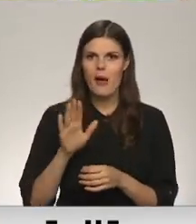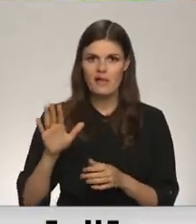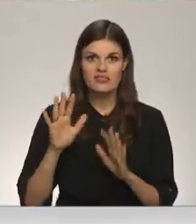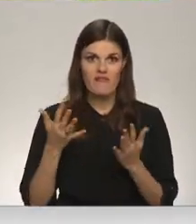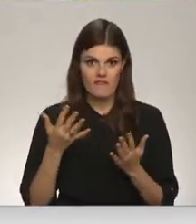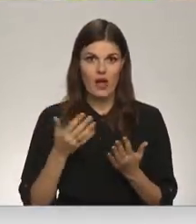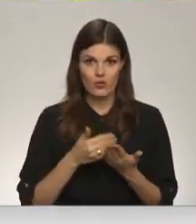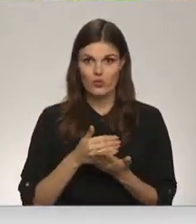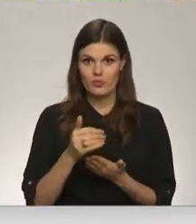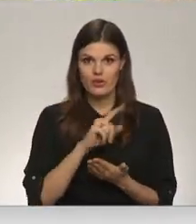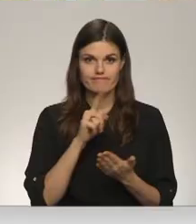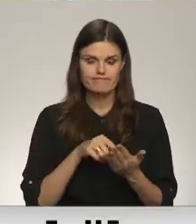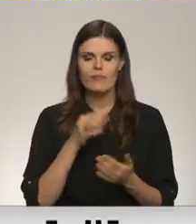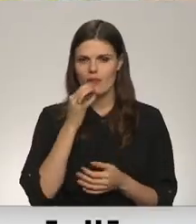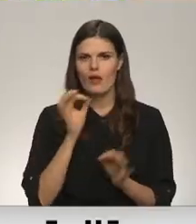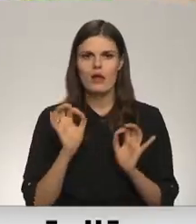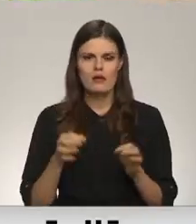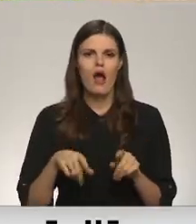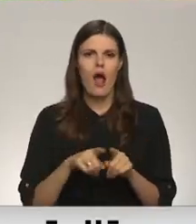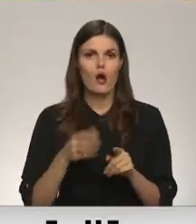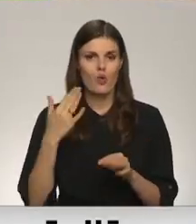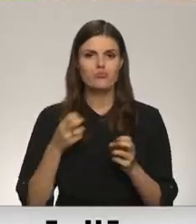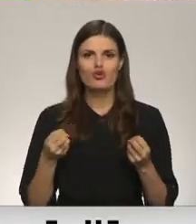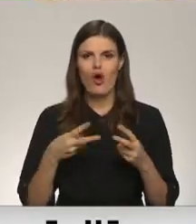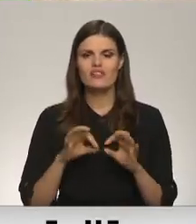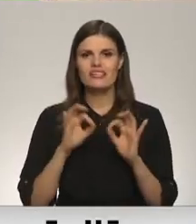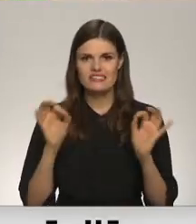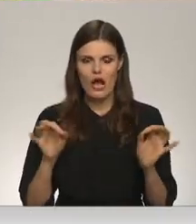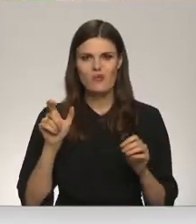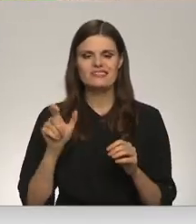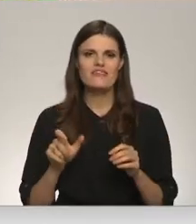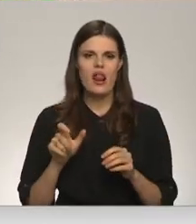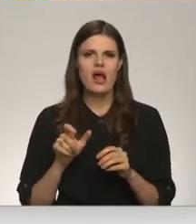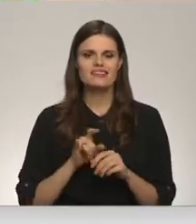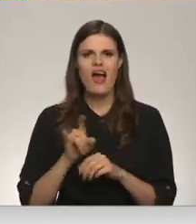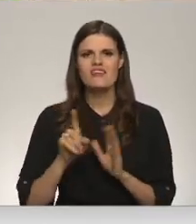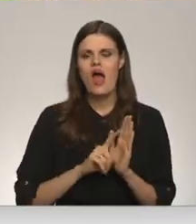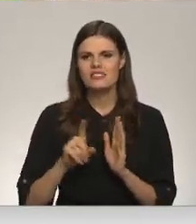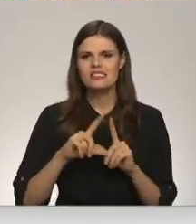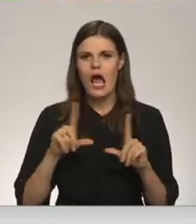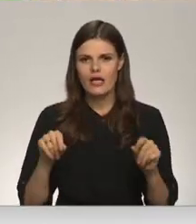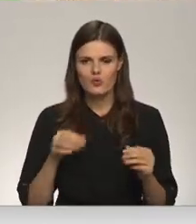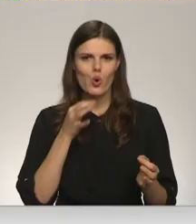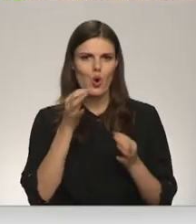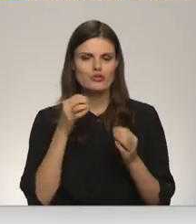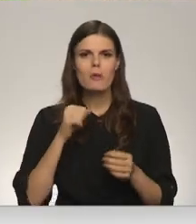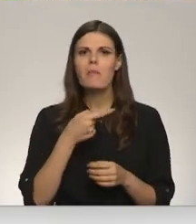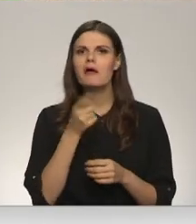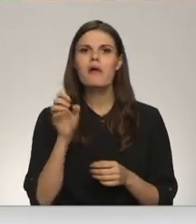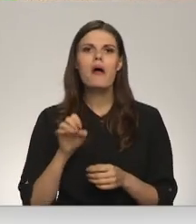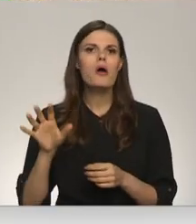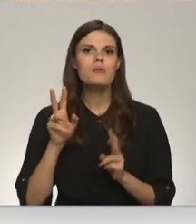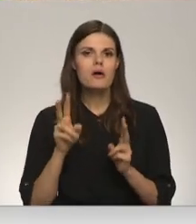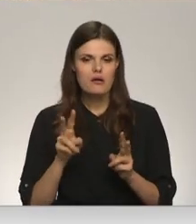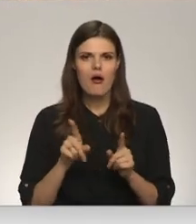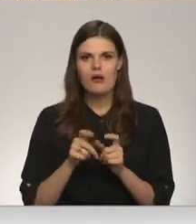šobrīd arī notiek? Jā, arī jau kopš konflikta sākuma civilās aviācijas aģentūra arī patsāvīgi veic konsultācijas kā ar partneriem Eiropā, tā arī